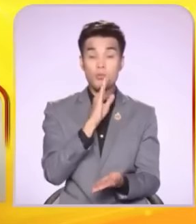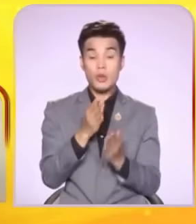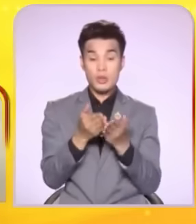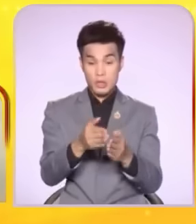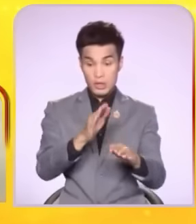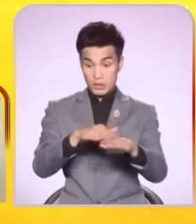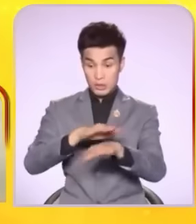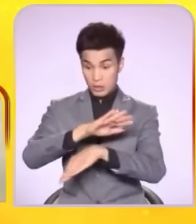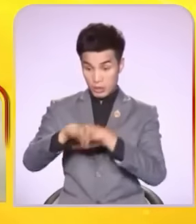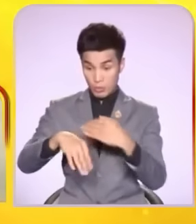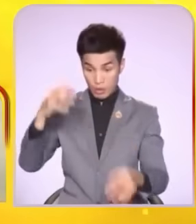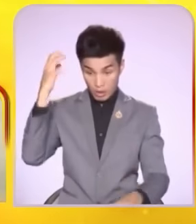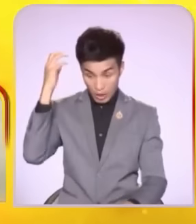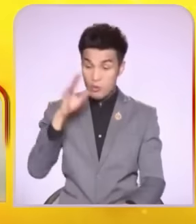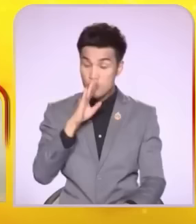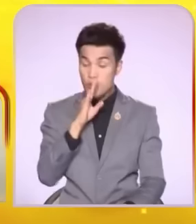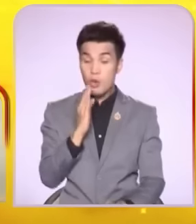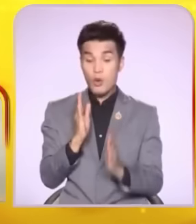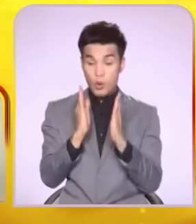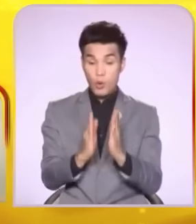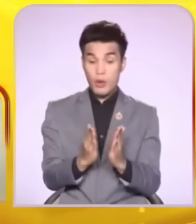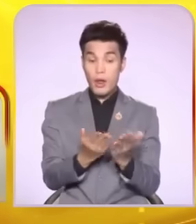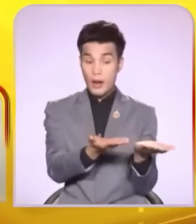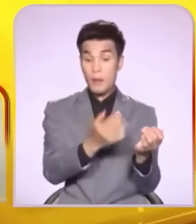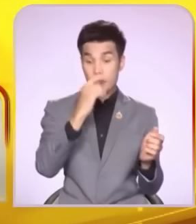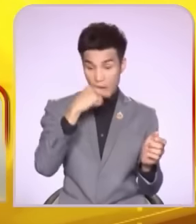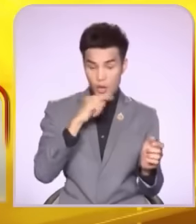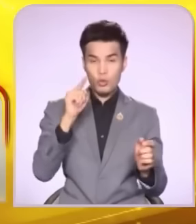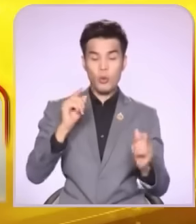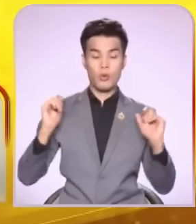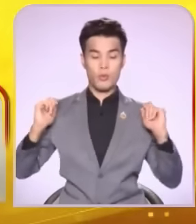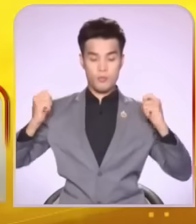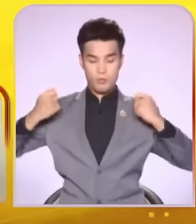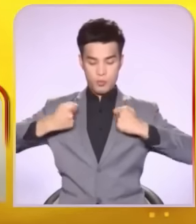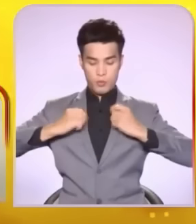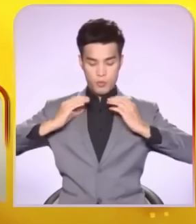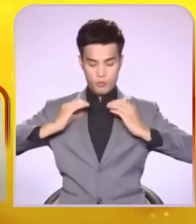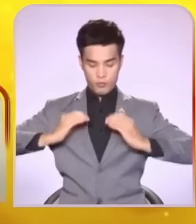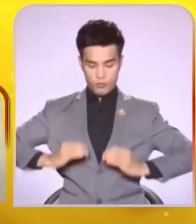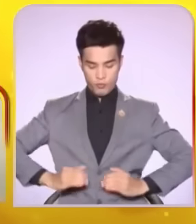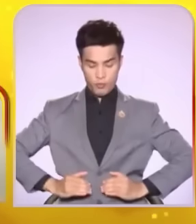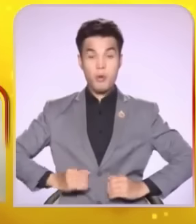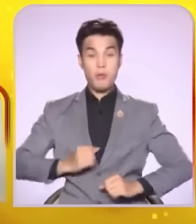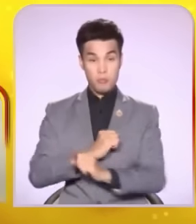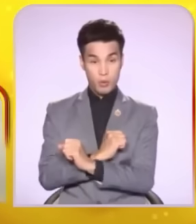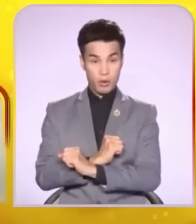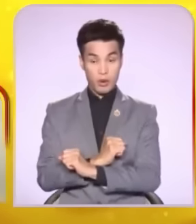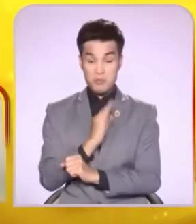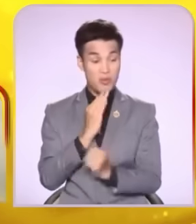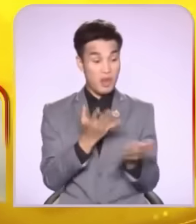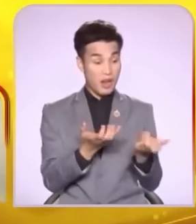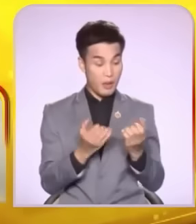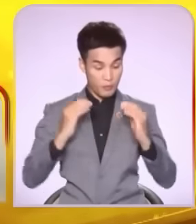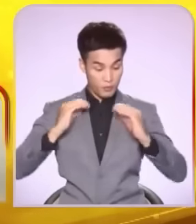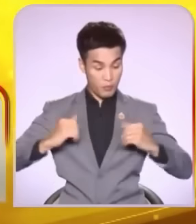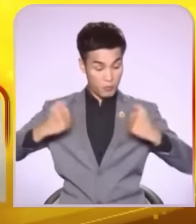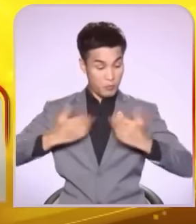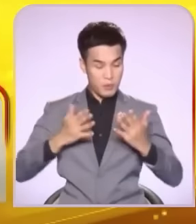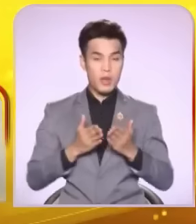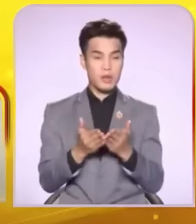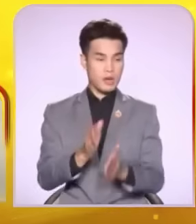โดยสารสัญชาติลาวที่จะมารับด้วยผู้โดยสารฝั่งไทยเนี่ยต้องสวมเสื้อชูชีพนะไม่อย่างงั้นเจ้าหน้าที่จะไม่อนุญาตให้ออก